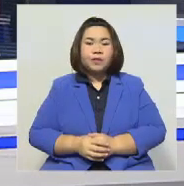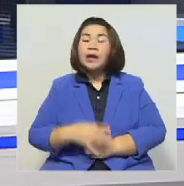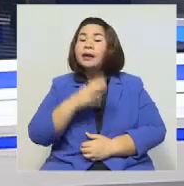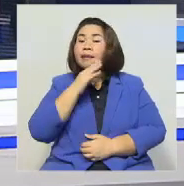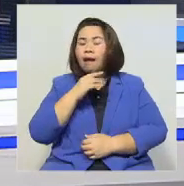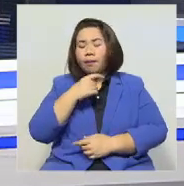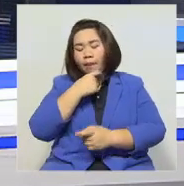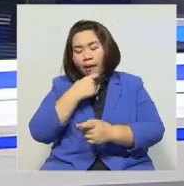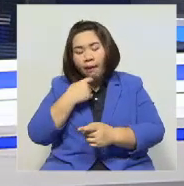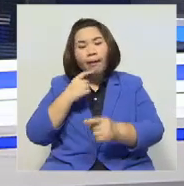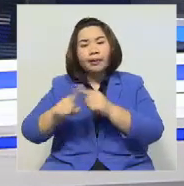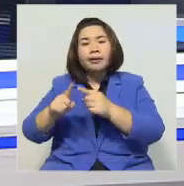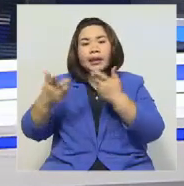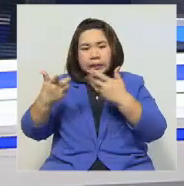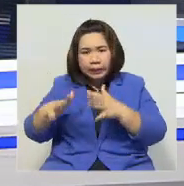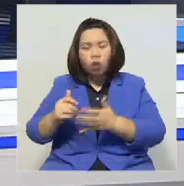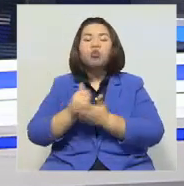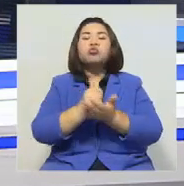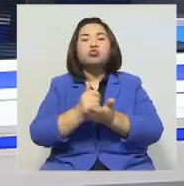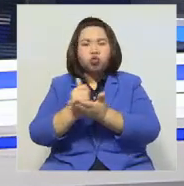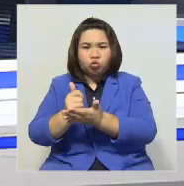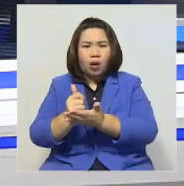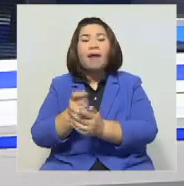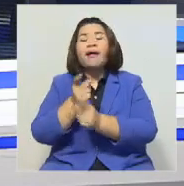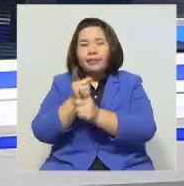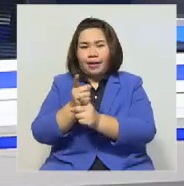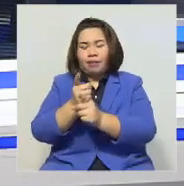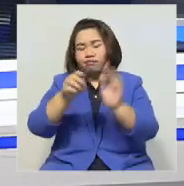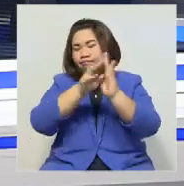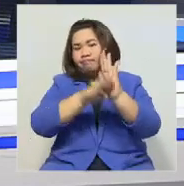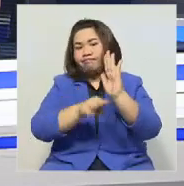การณ์คลี่คลายก็จะให้การช่วยเหลือเยียวยาตามที่กำหนดเอาไว้นะคะ